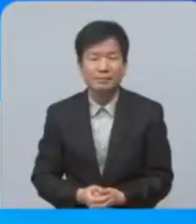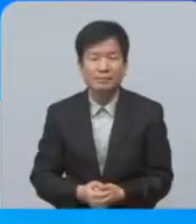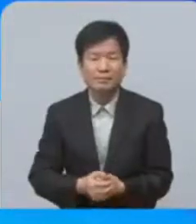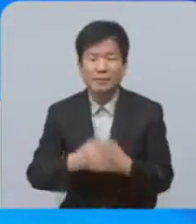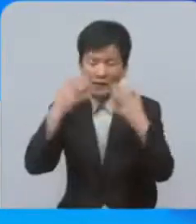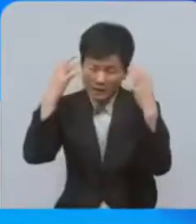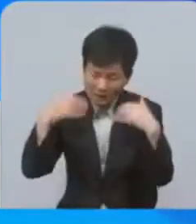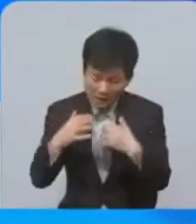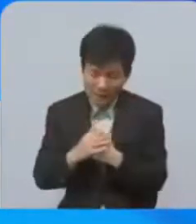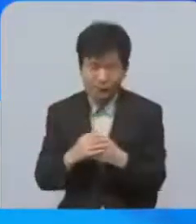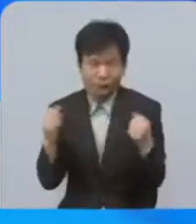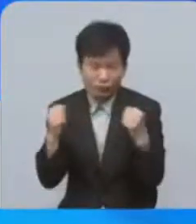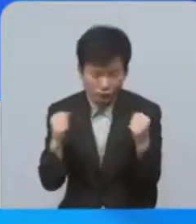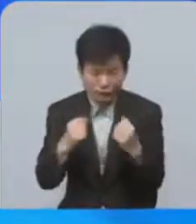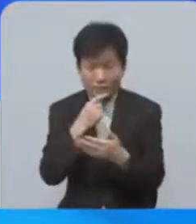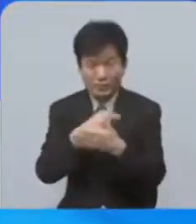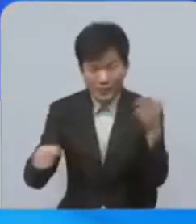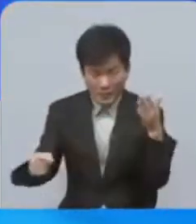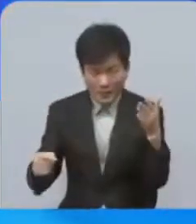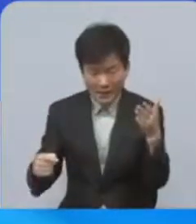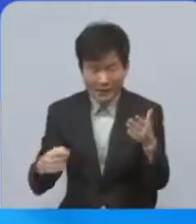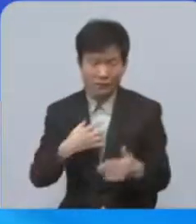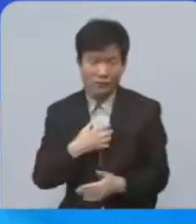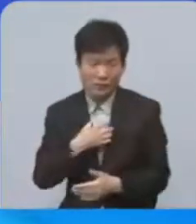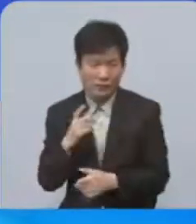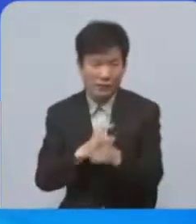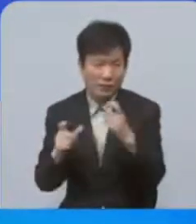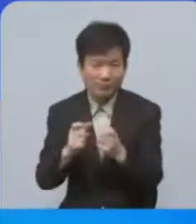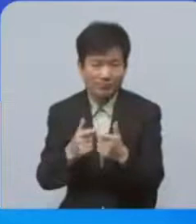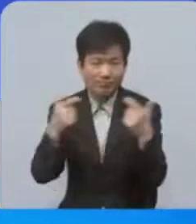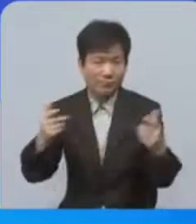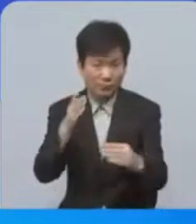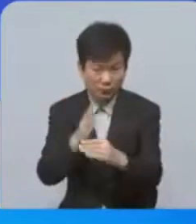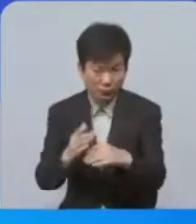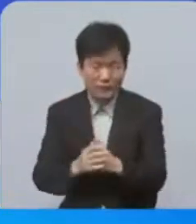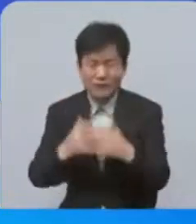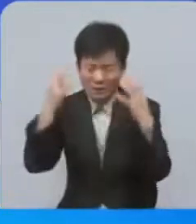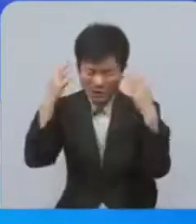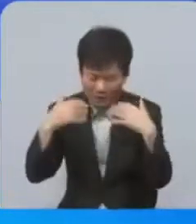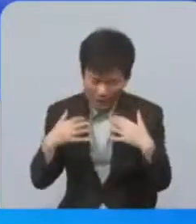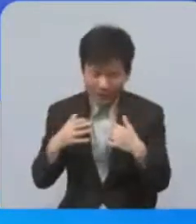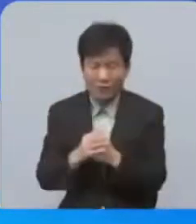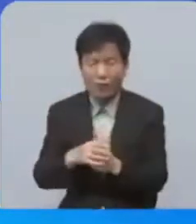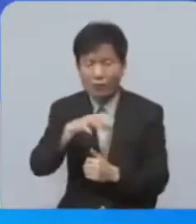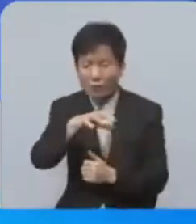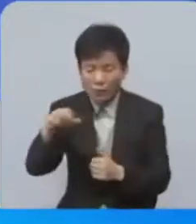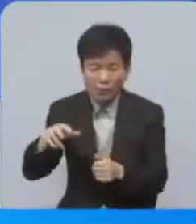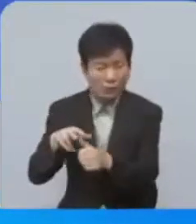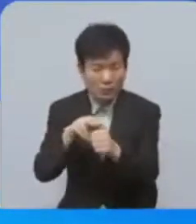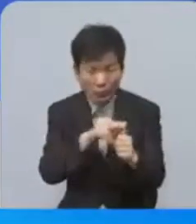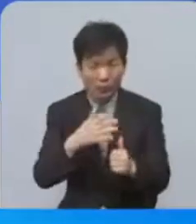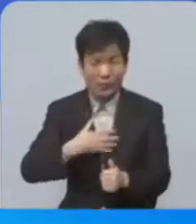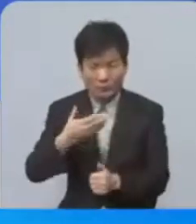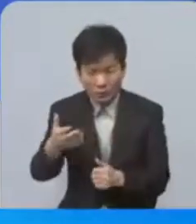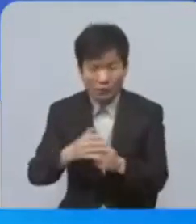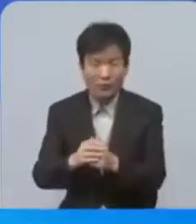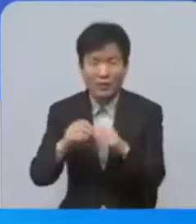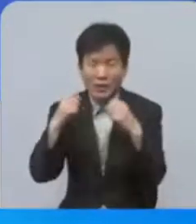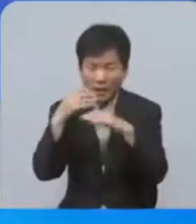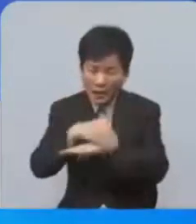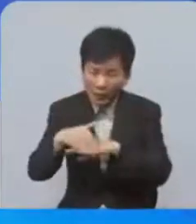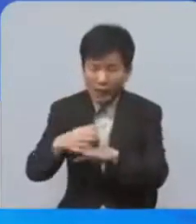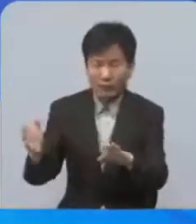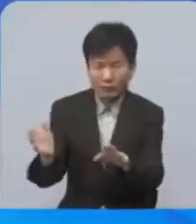폭염과 한파 등 자연 재난의 위협이 나날이 증가하고 있는데요. 이 폭염 지도 등 공간 정보를 분석해 도시 계획